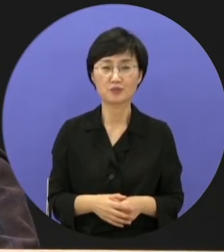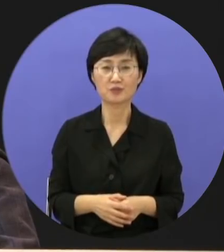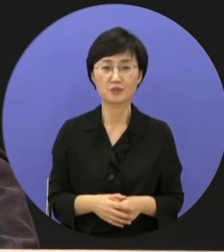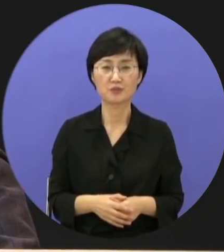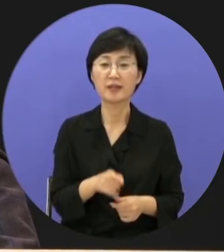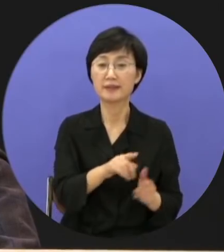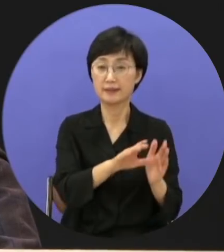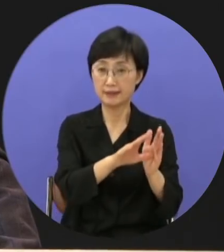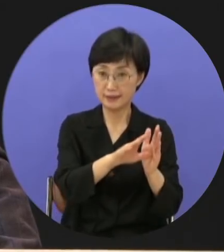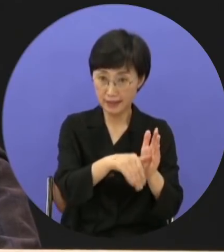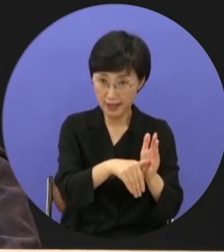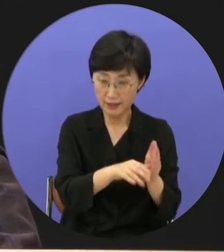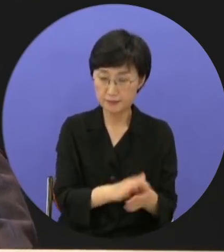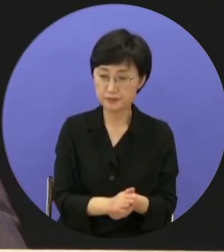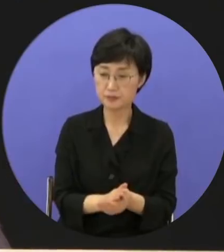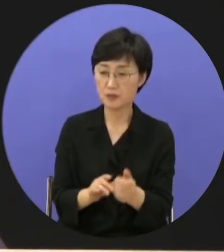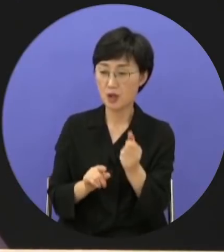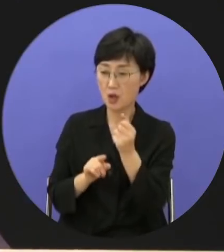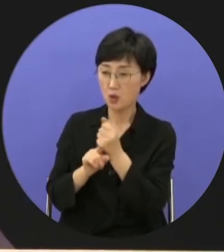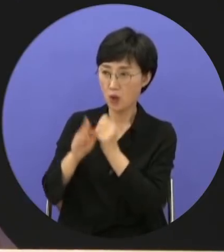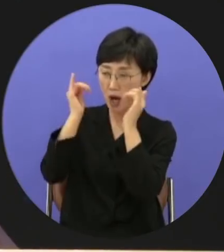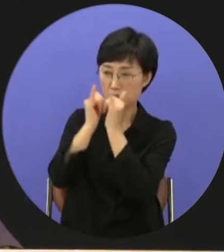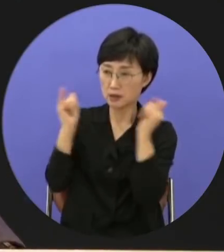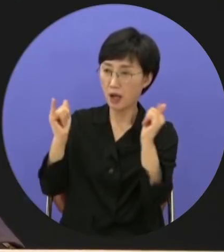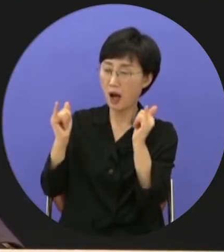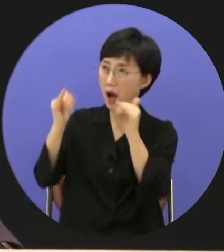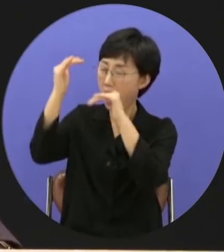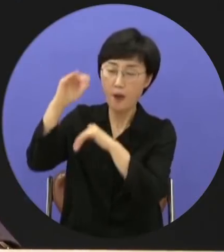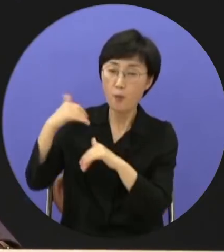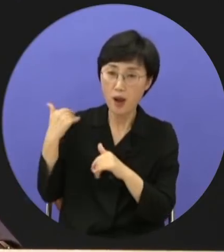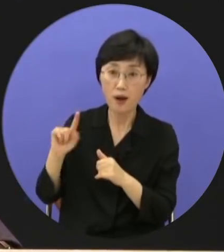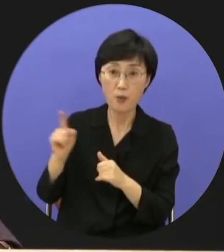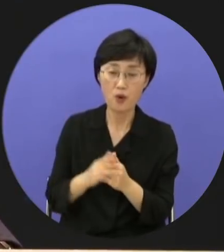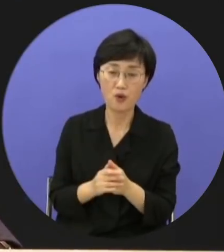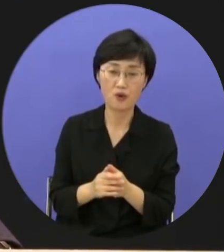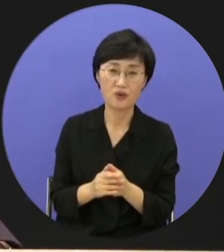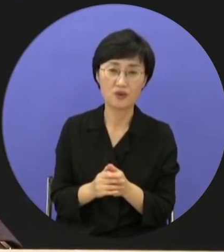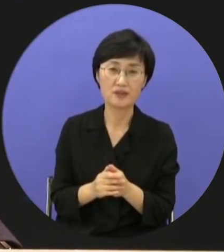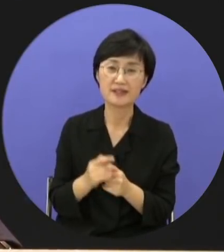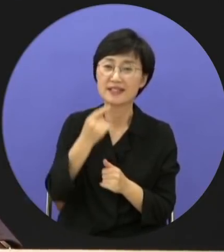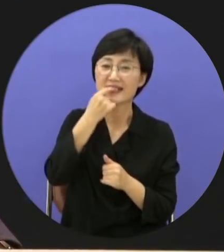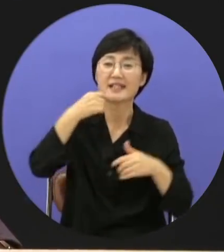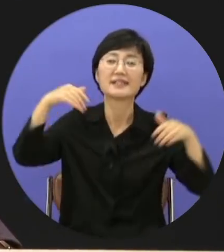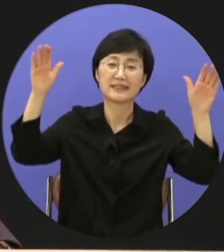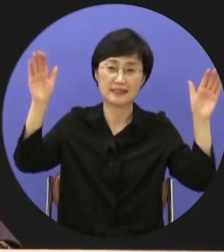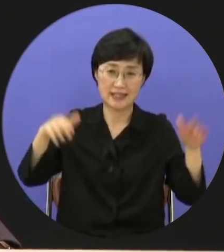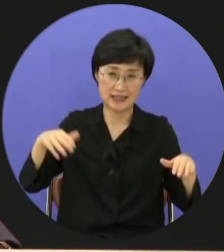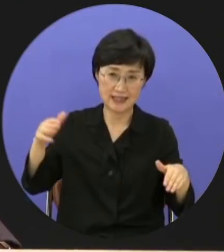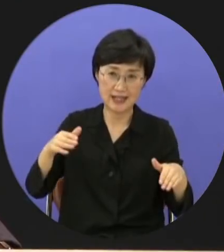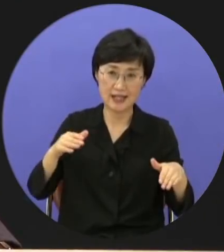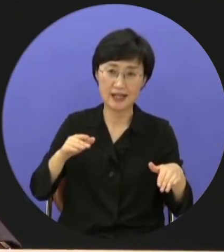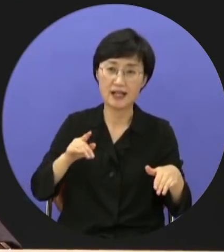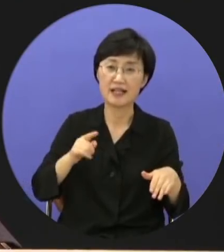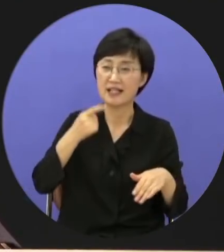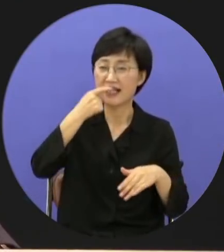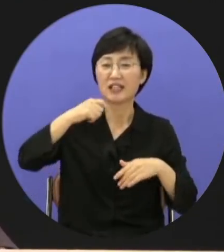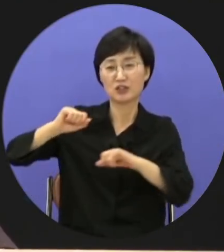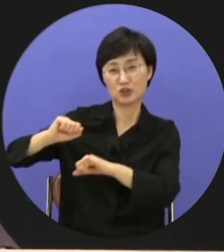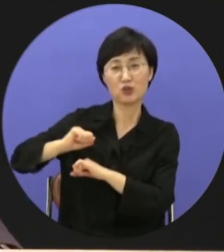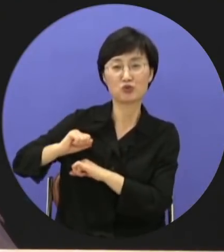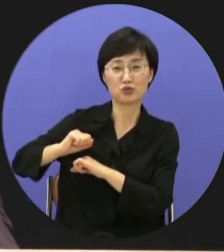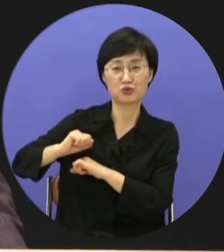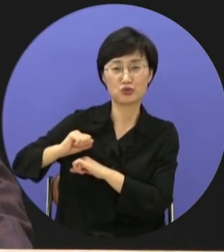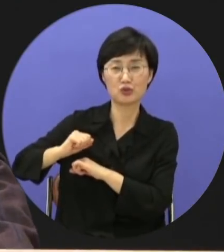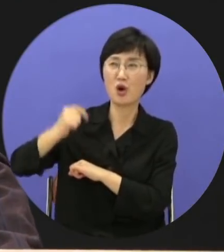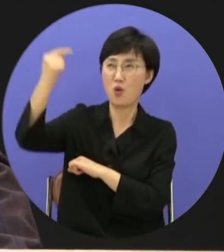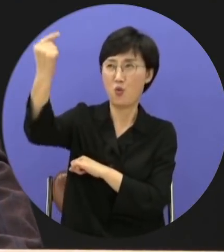그때 과학자들이 전혀 모르는 주의 사자가 그렇습니다. And we see that 과학자들이 몰라요, 이거를요. The angel of the Lord,